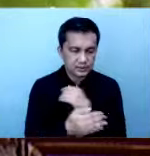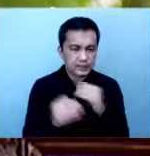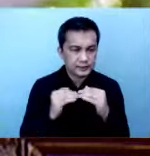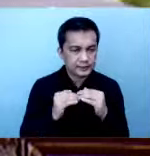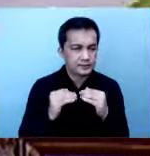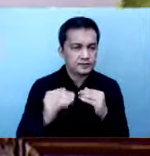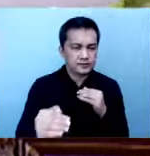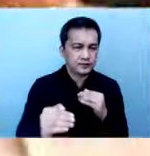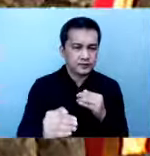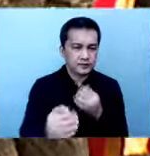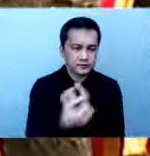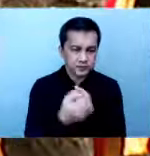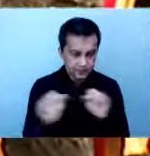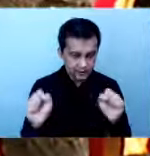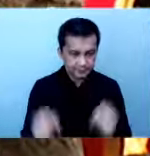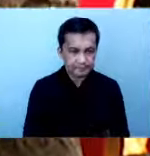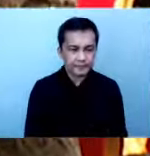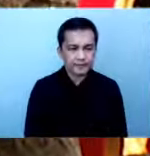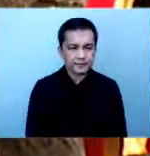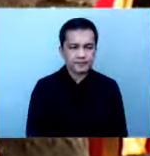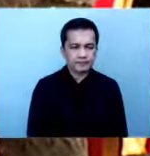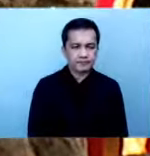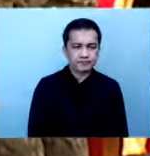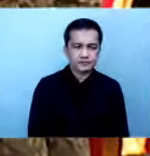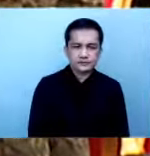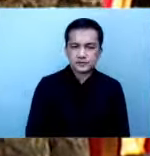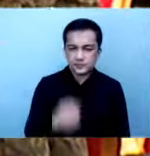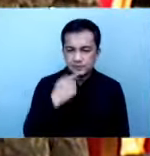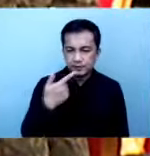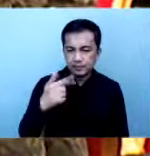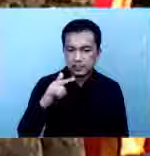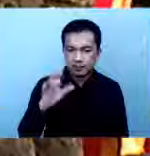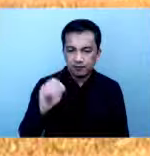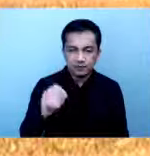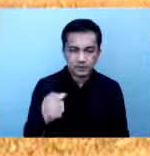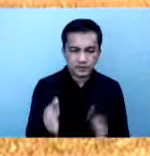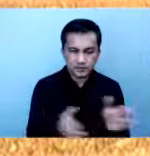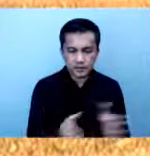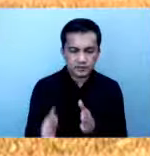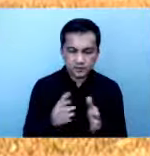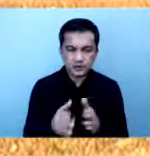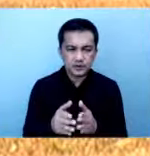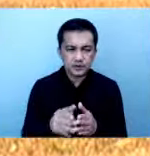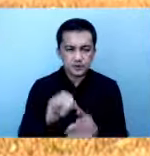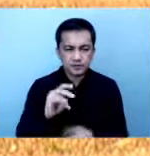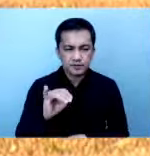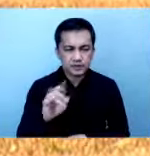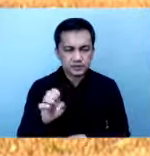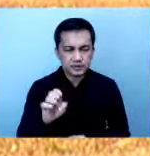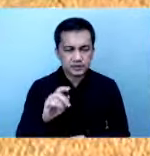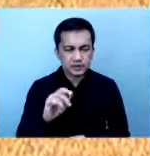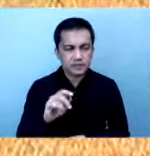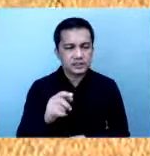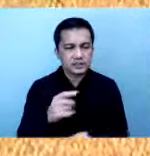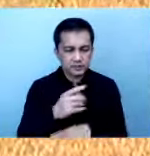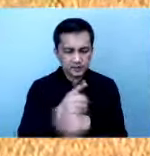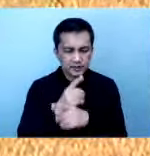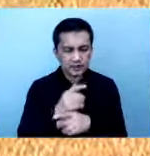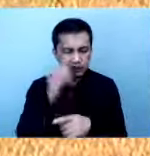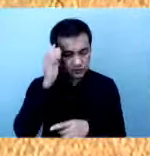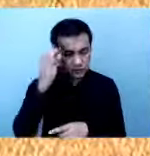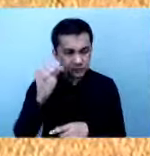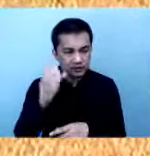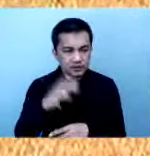and sovereignty. Ayon kay Teodoro, isinasaayos na ang pagpapatupad ng Comprehensive Archipelagic Defense Concept para sa buong